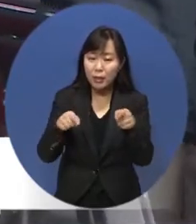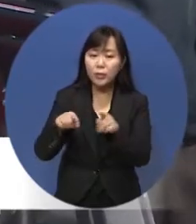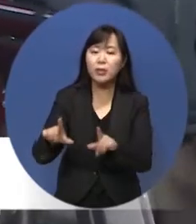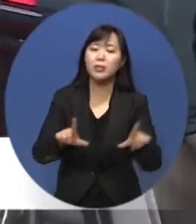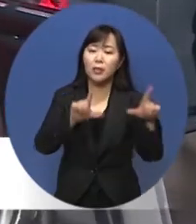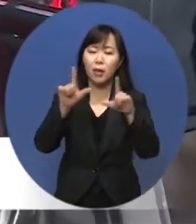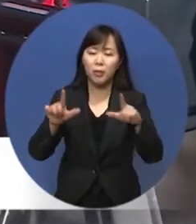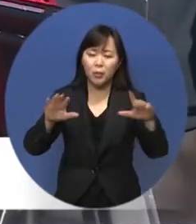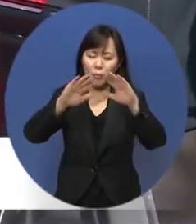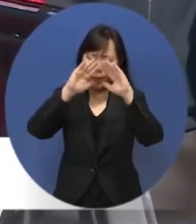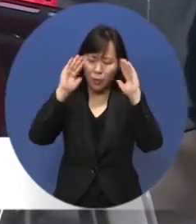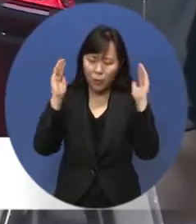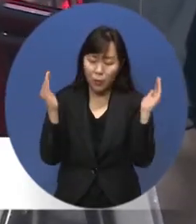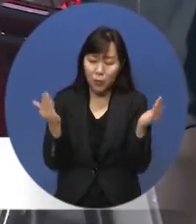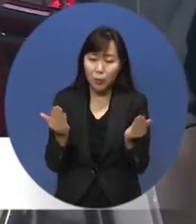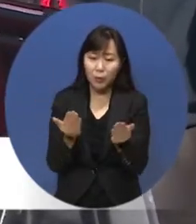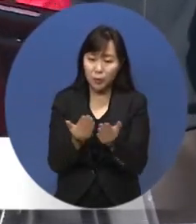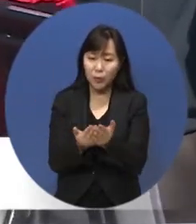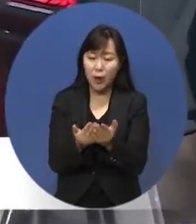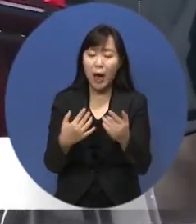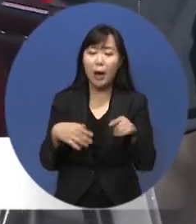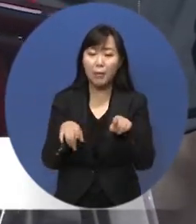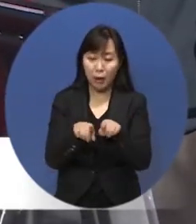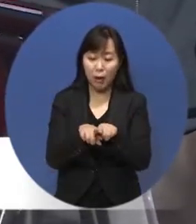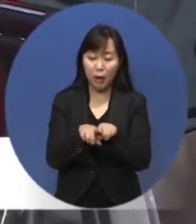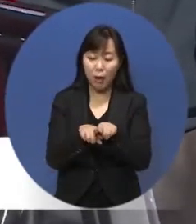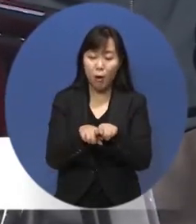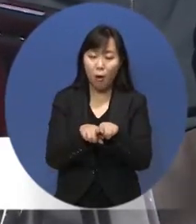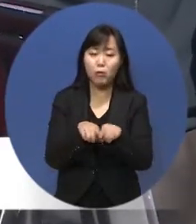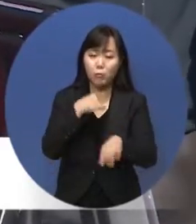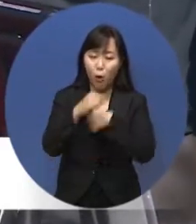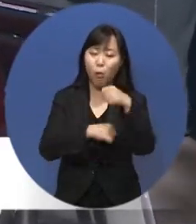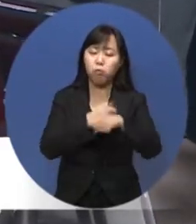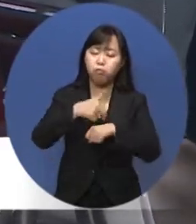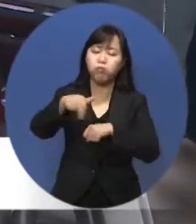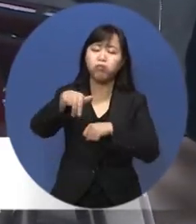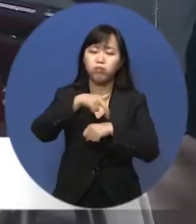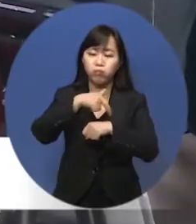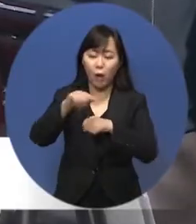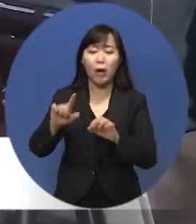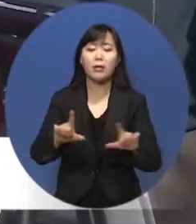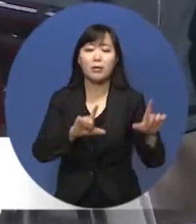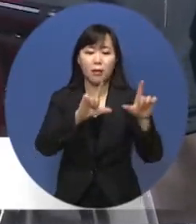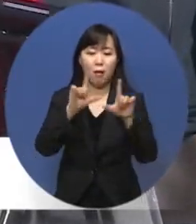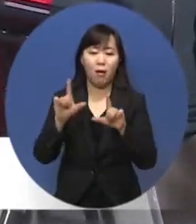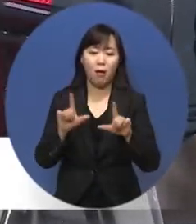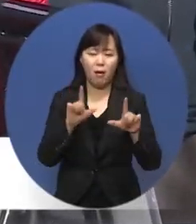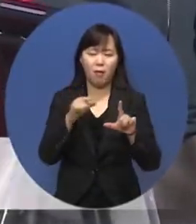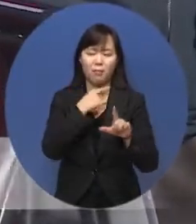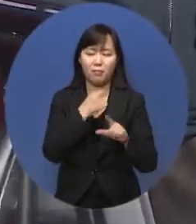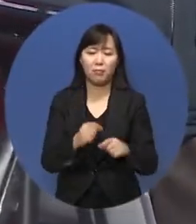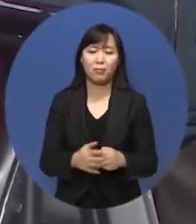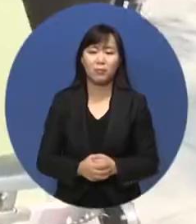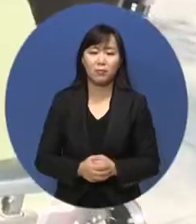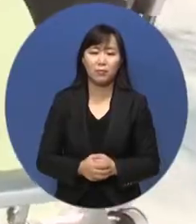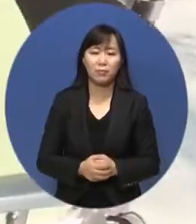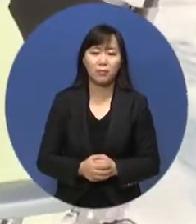1층에 있는 삶을 모두가 함께 누리며 살아갈 수 있었으면